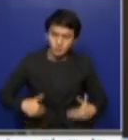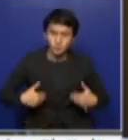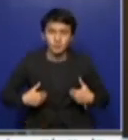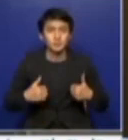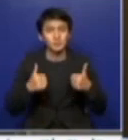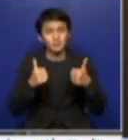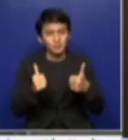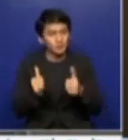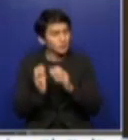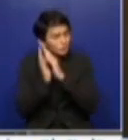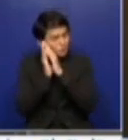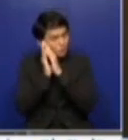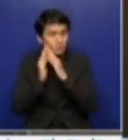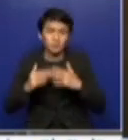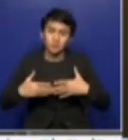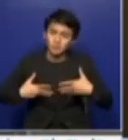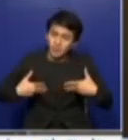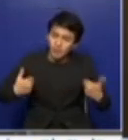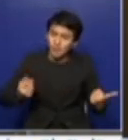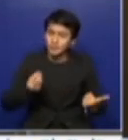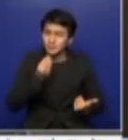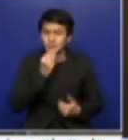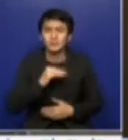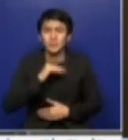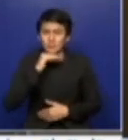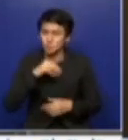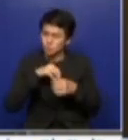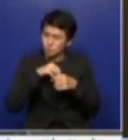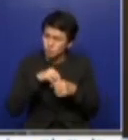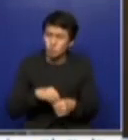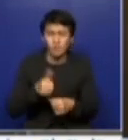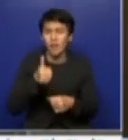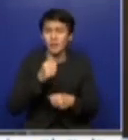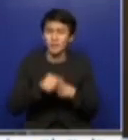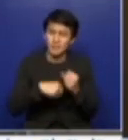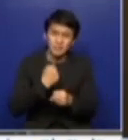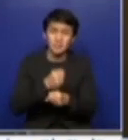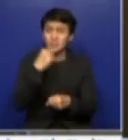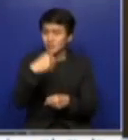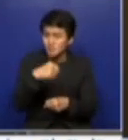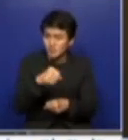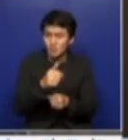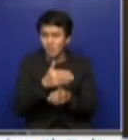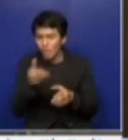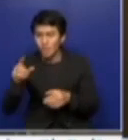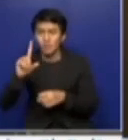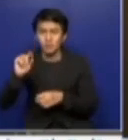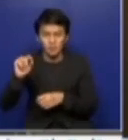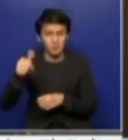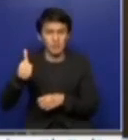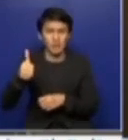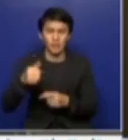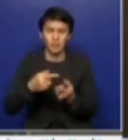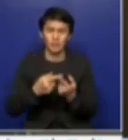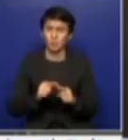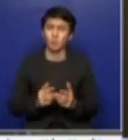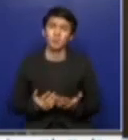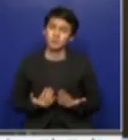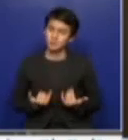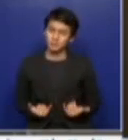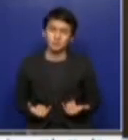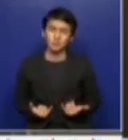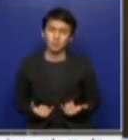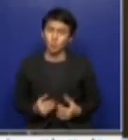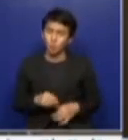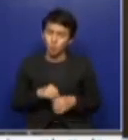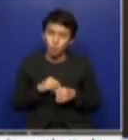นก็อยากจะให้ท่านอยู่สัก10ปี20ปีแต่นี่ท่านยิ่งอยู่ชาวบ้านยิ่งยาก